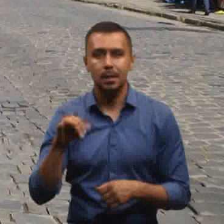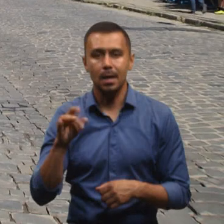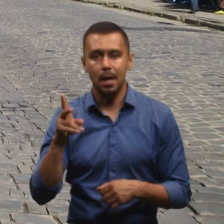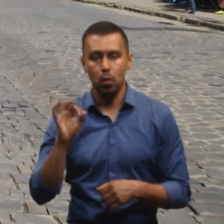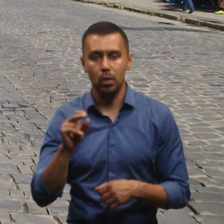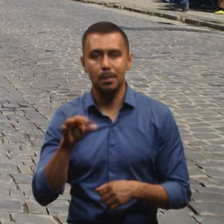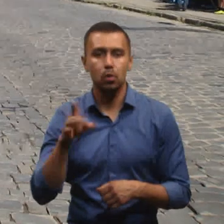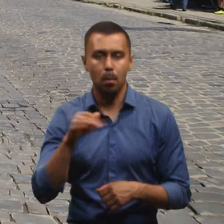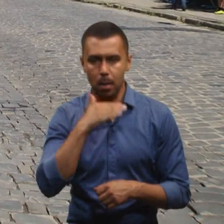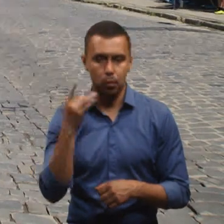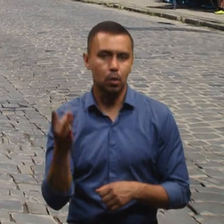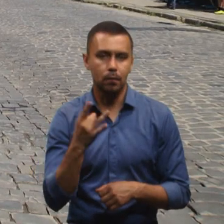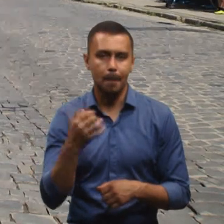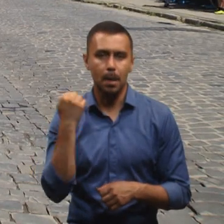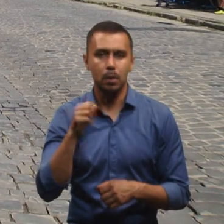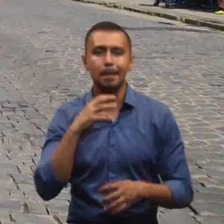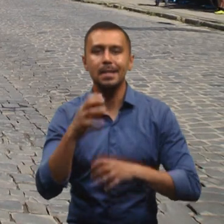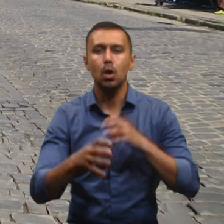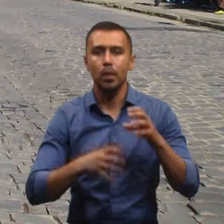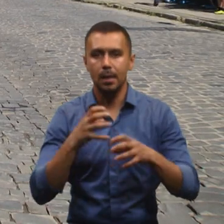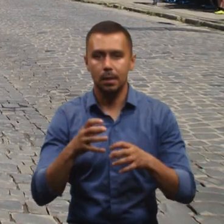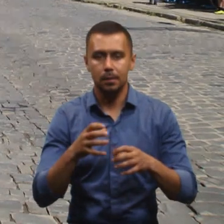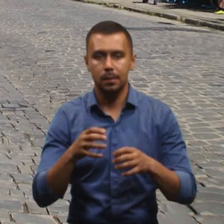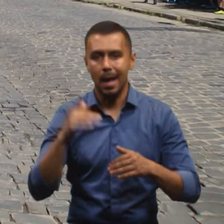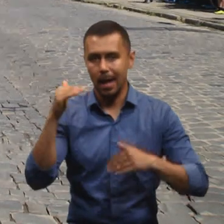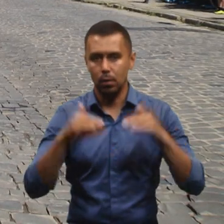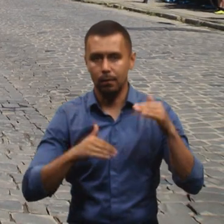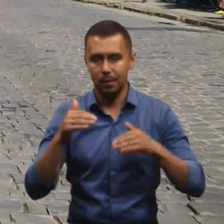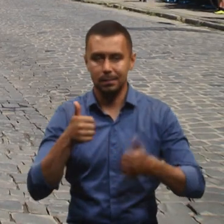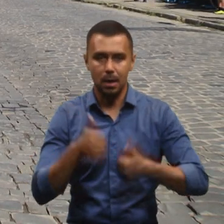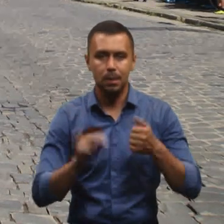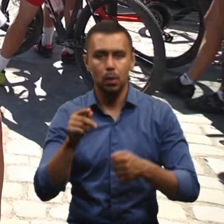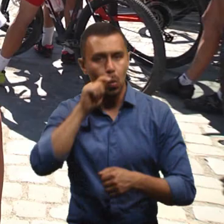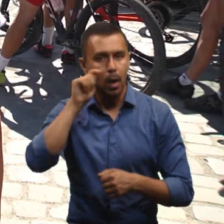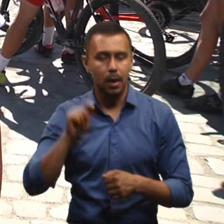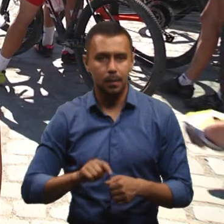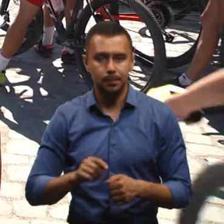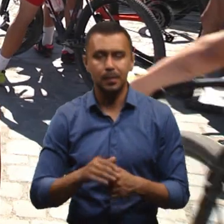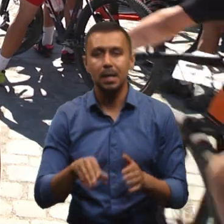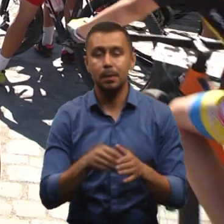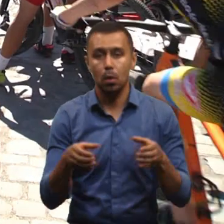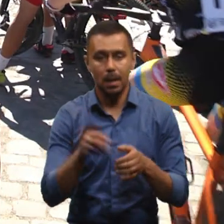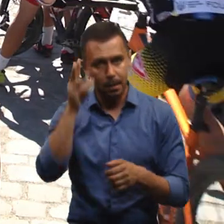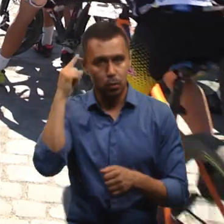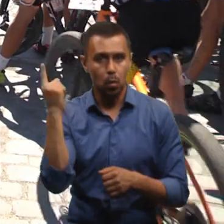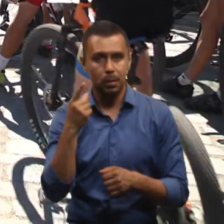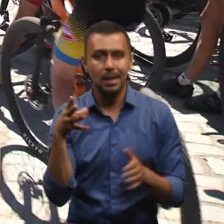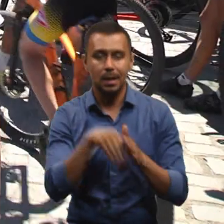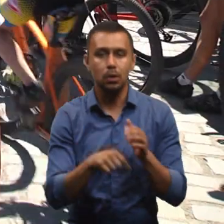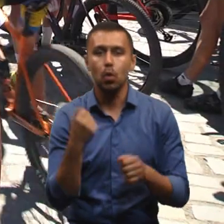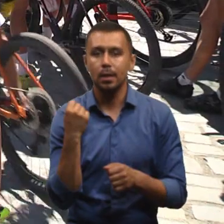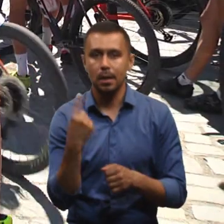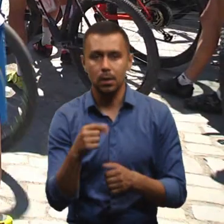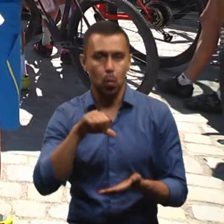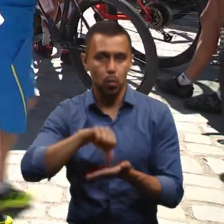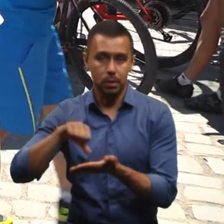Тітаренко Дмитро, неодноразовий переможець міжнародних рейтингових змагань та чемпіонатів України. Збірна Хмельницької області складається з